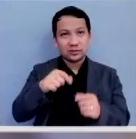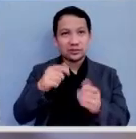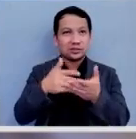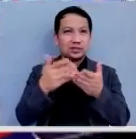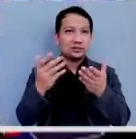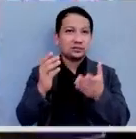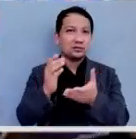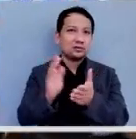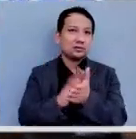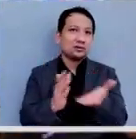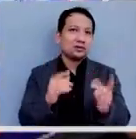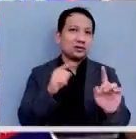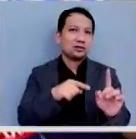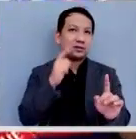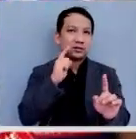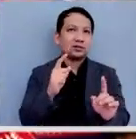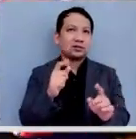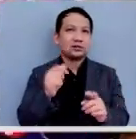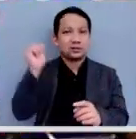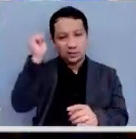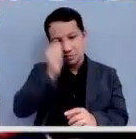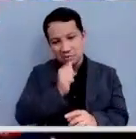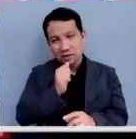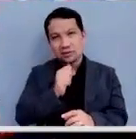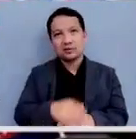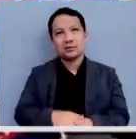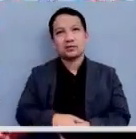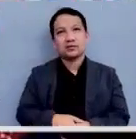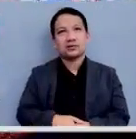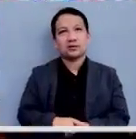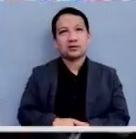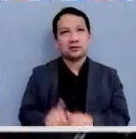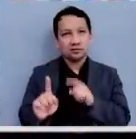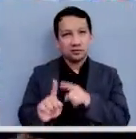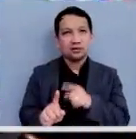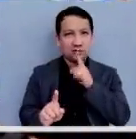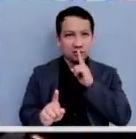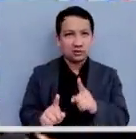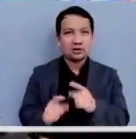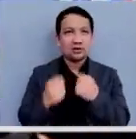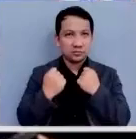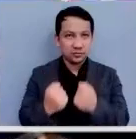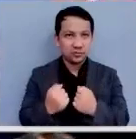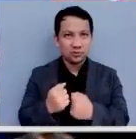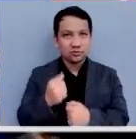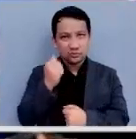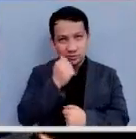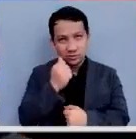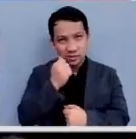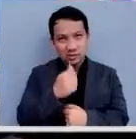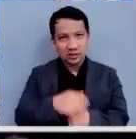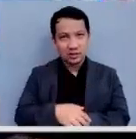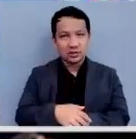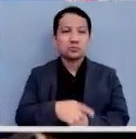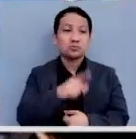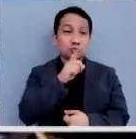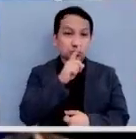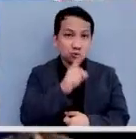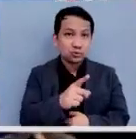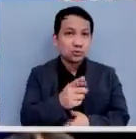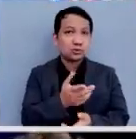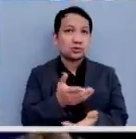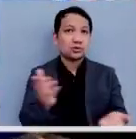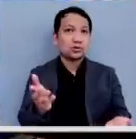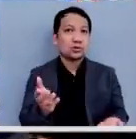na talagang napakatsaga at nandiyan, she's a strong woman. Talagang sabi